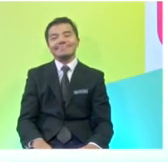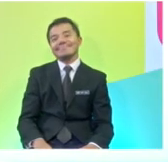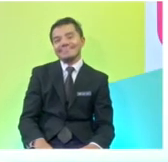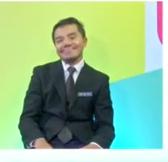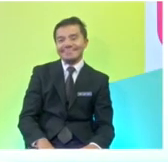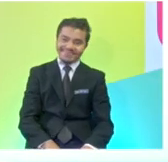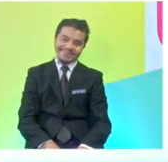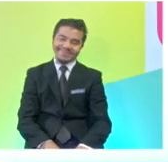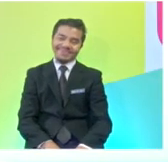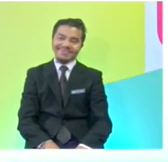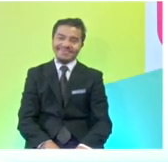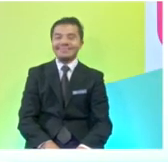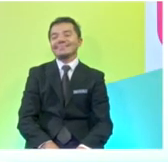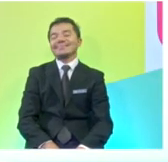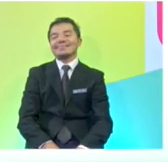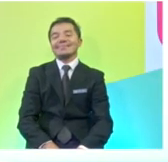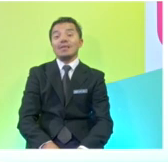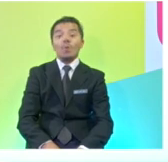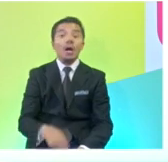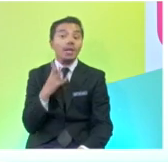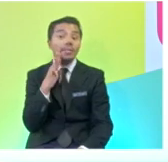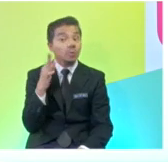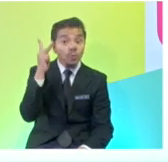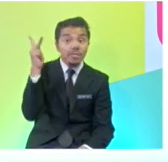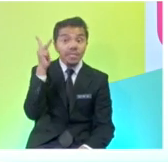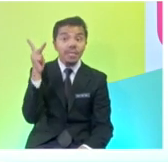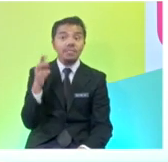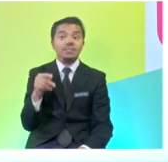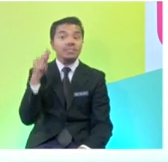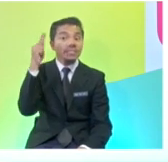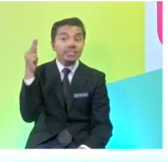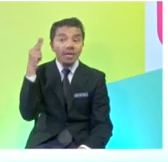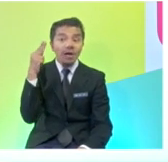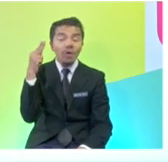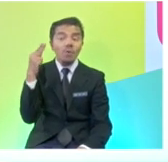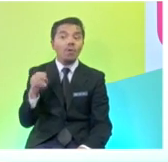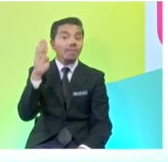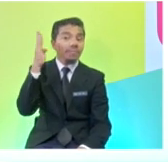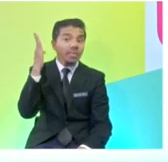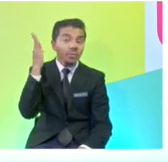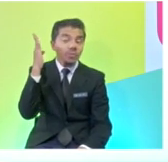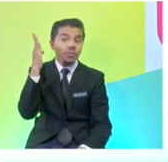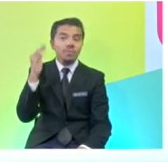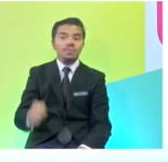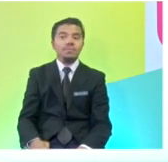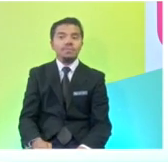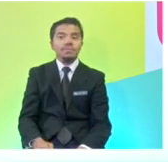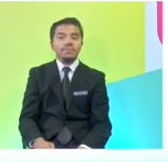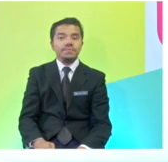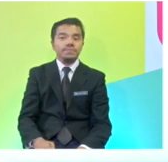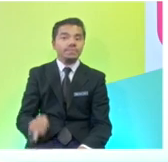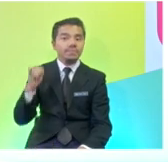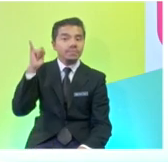kita akan nampak warna kuning hijau biru Indigo